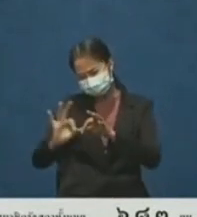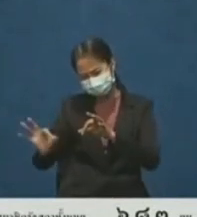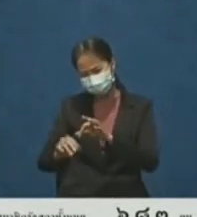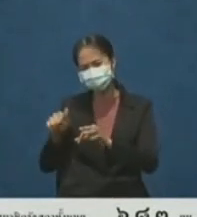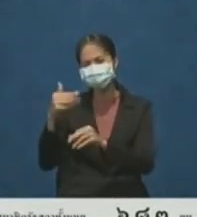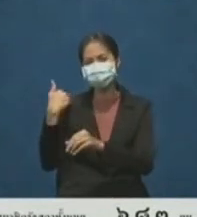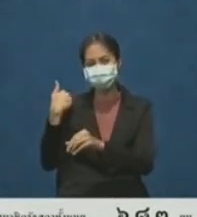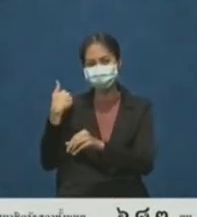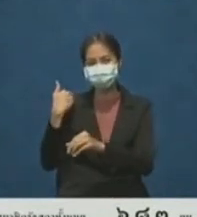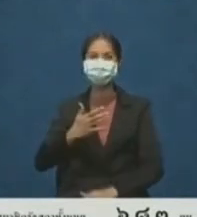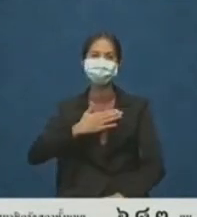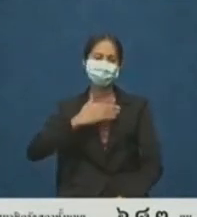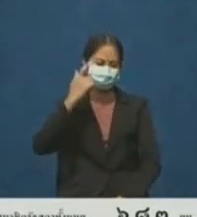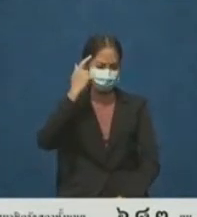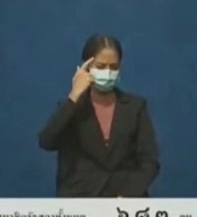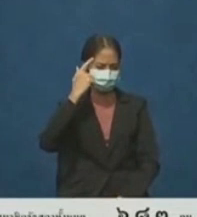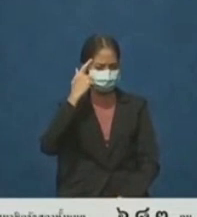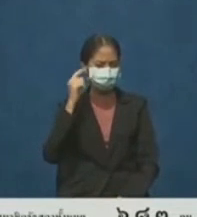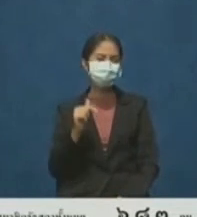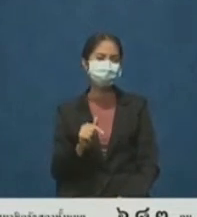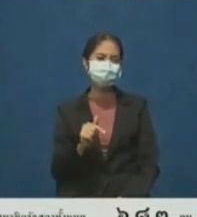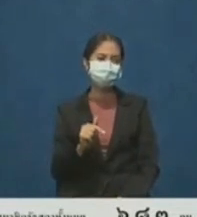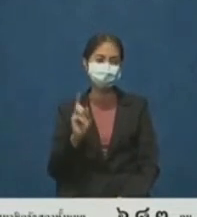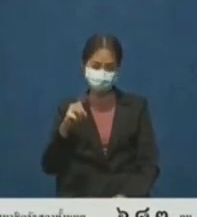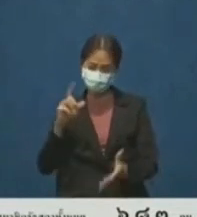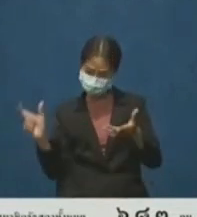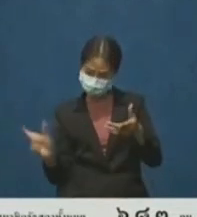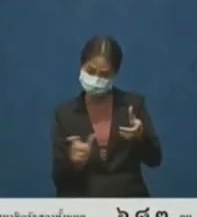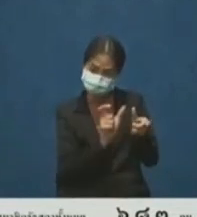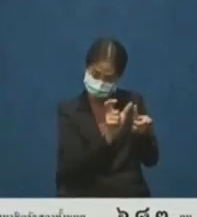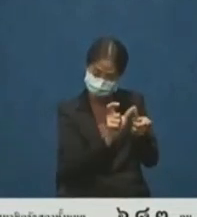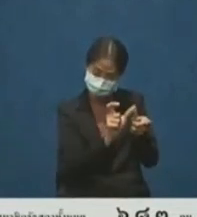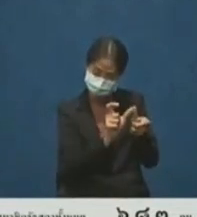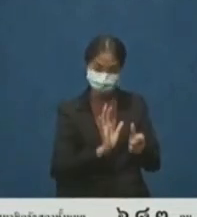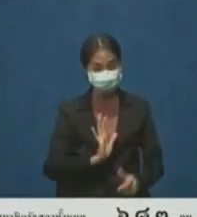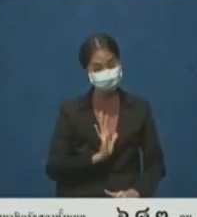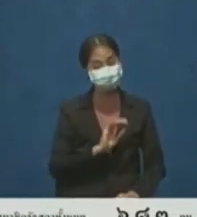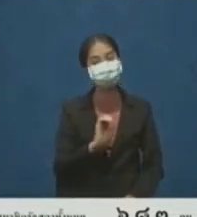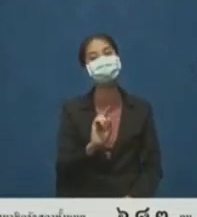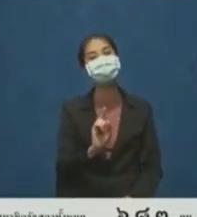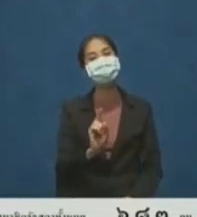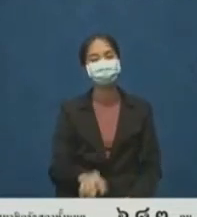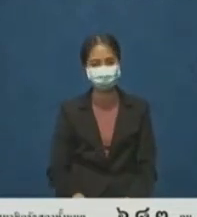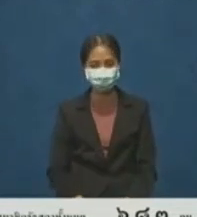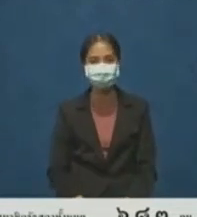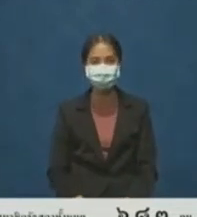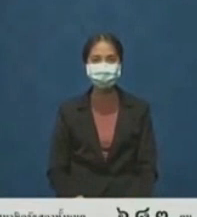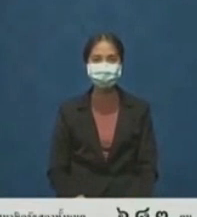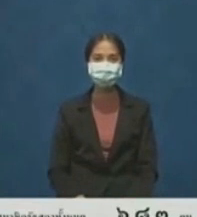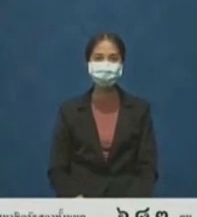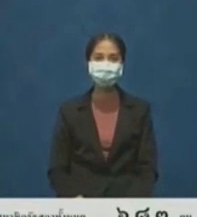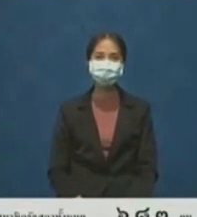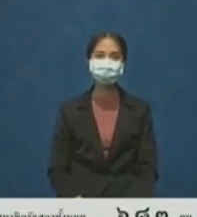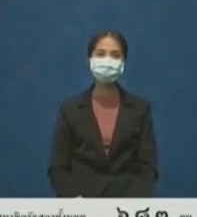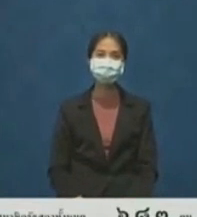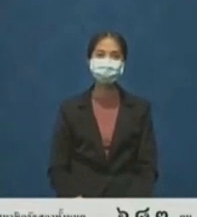เนื้อหาอะไรต่างๆนานาผมจึงคิดว่ามันจำเป็นต้องมาใส่ไว้ตรงนี้จริงๆหรือเปล่าครับนะครับ